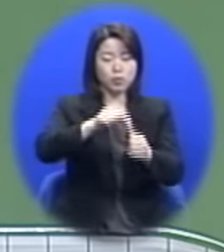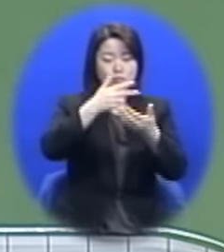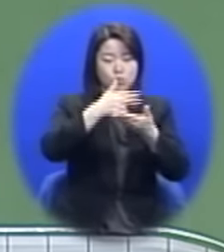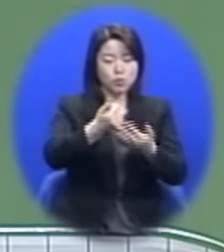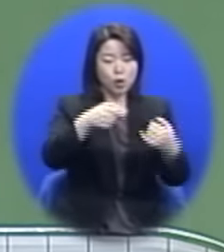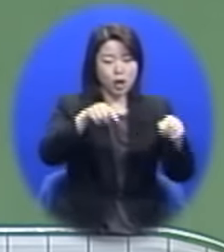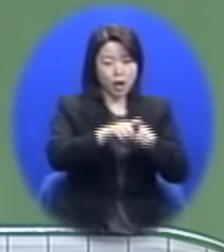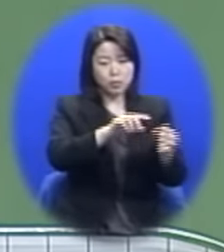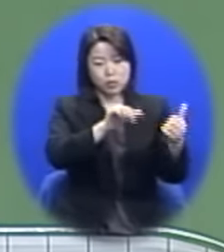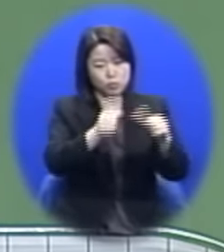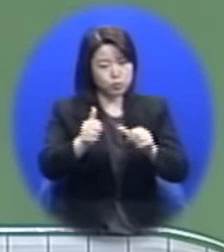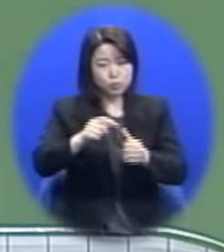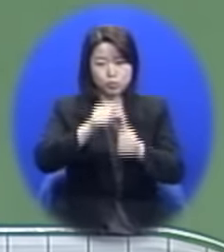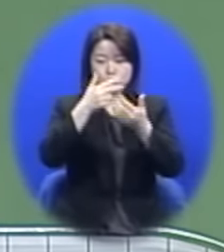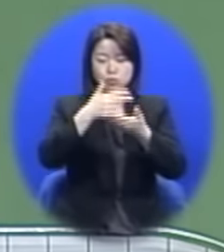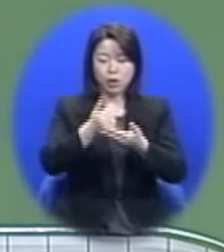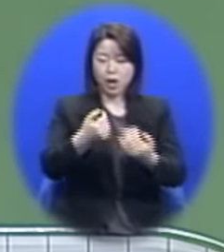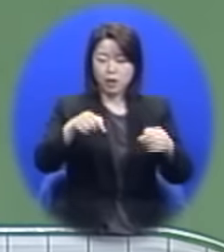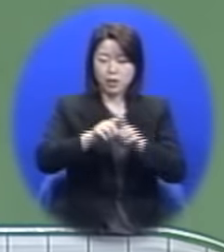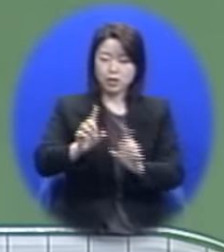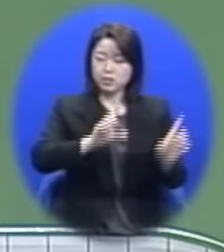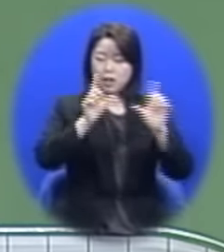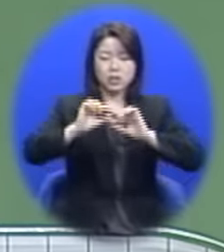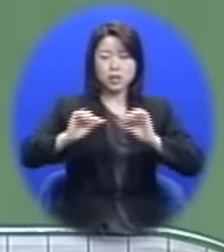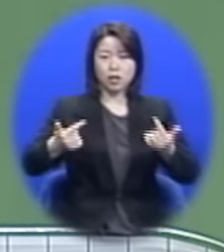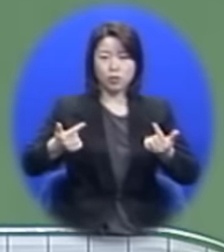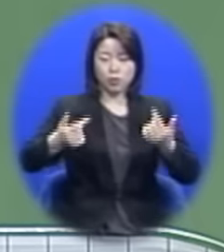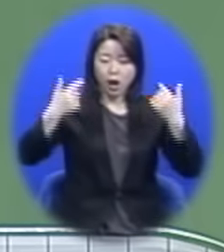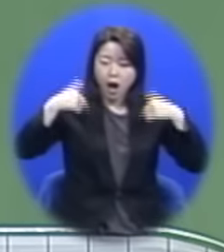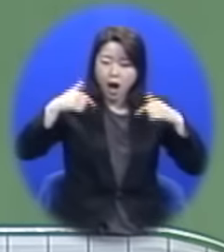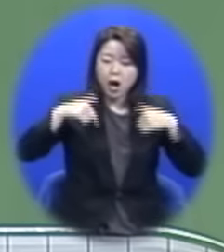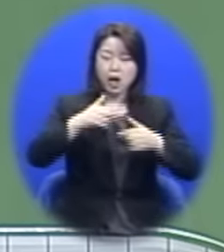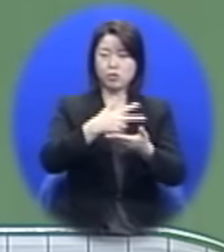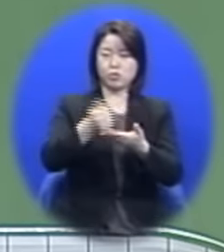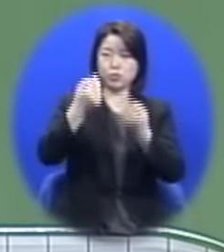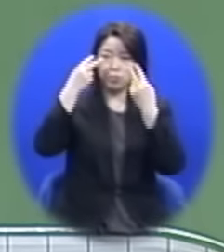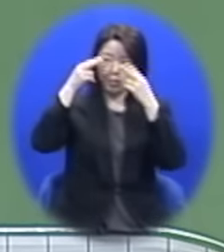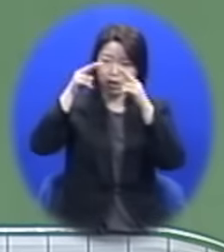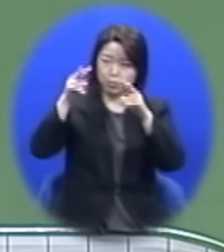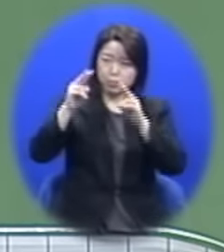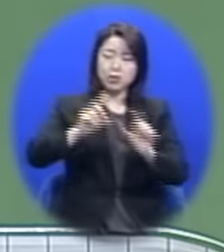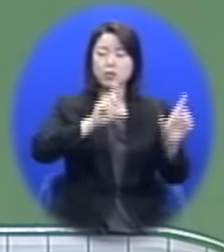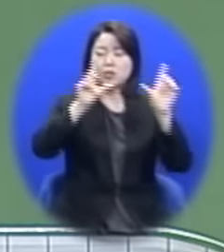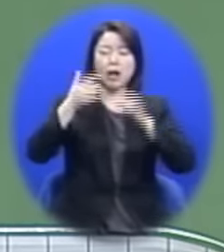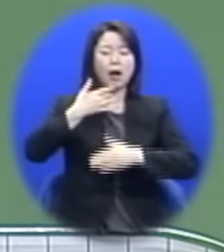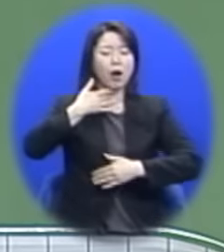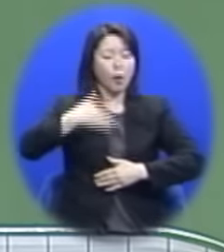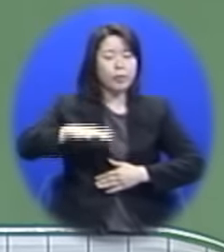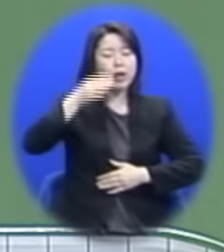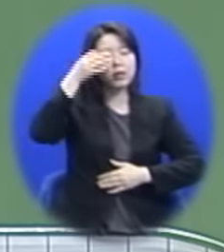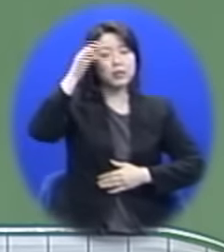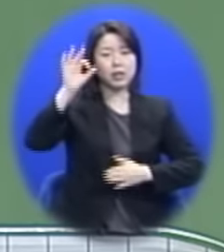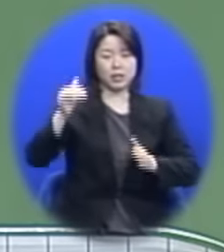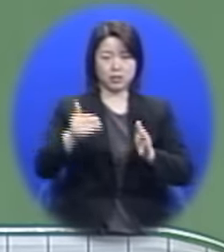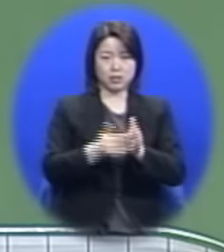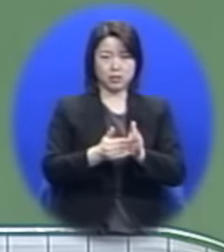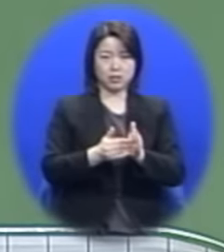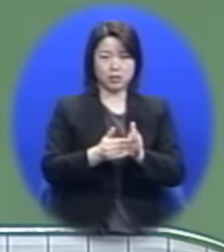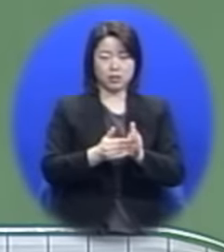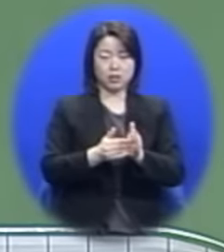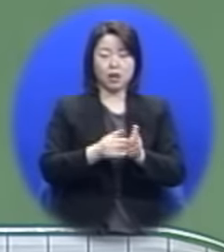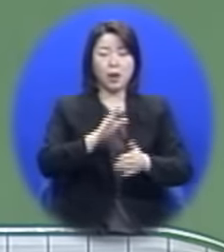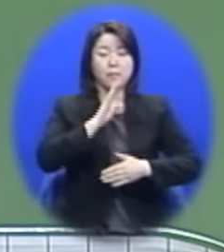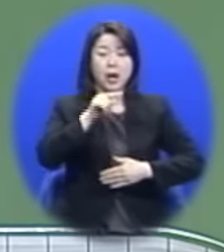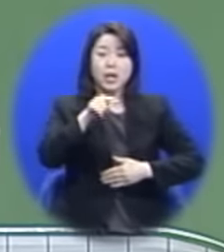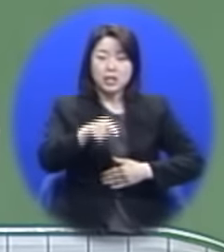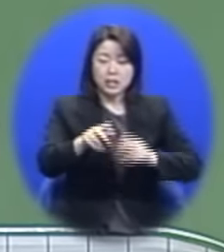함께 살지도 않았고 언제나 주님만 바라보며 살아본 적이 없었다는 것을 깨달았다. 바로